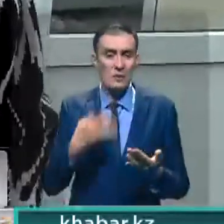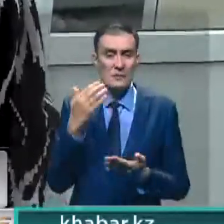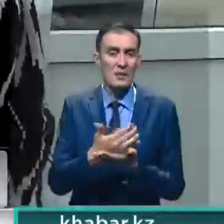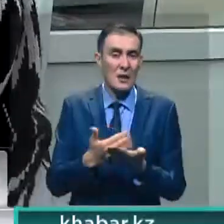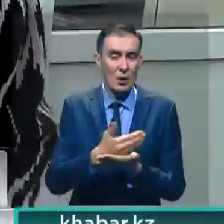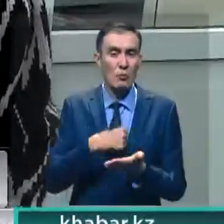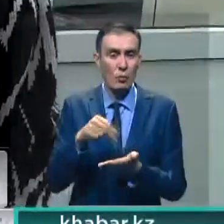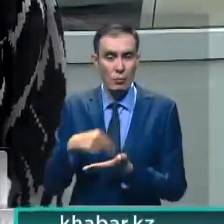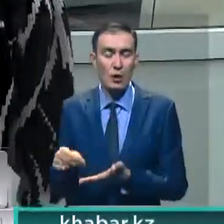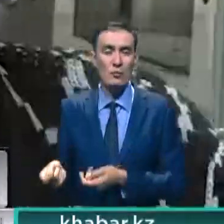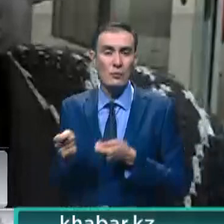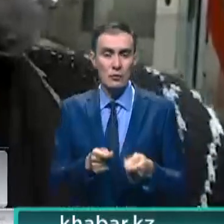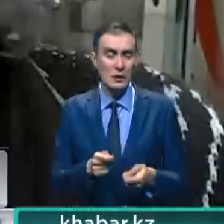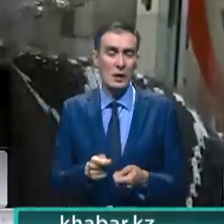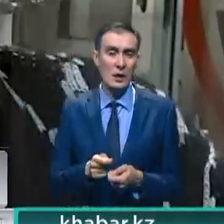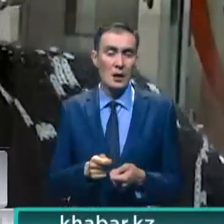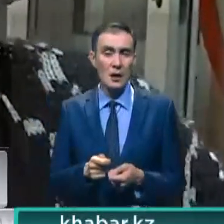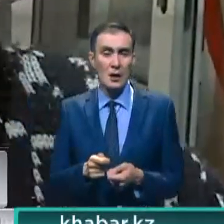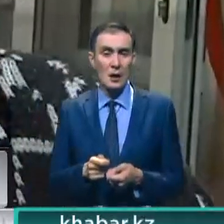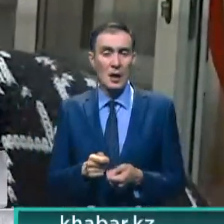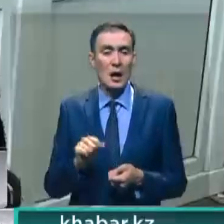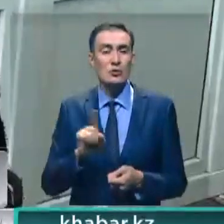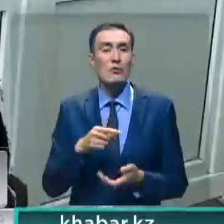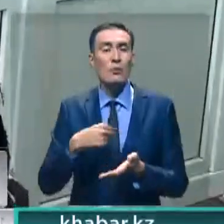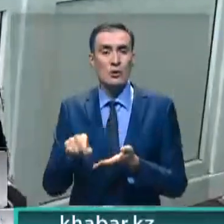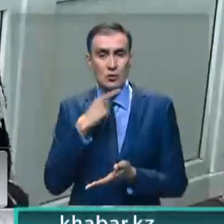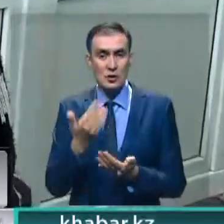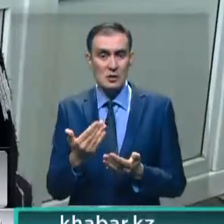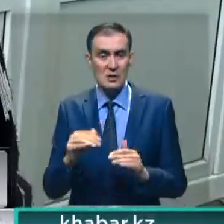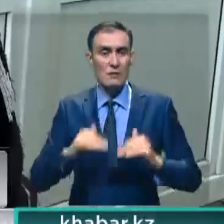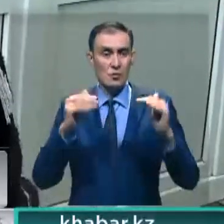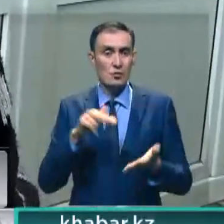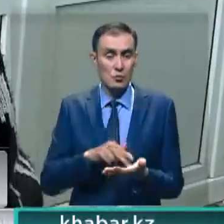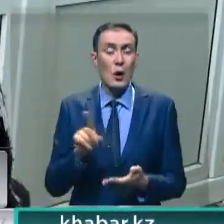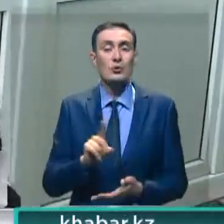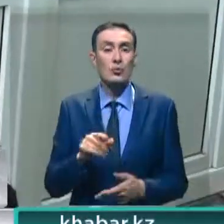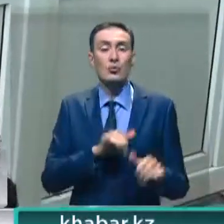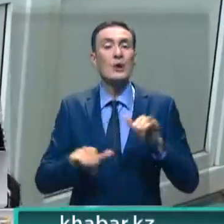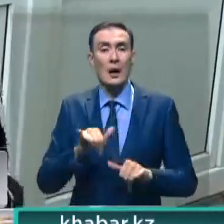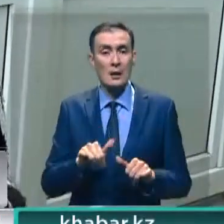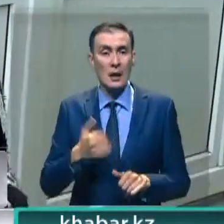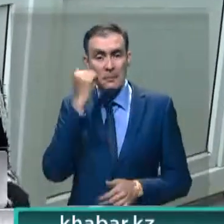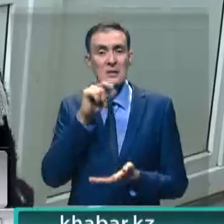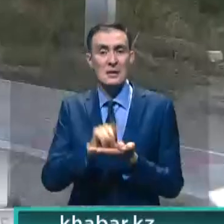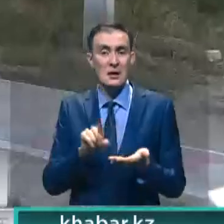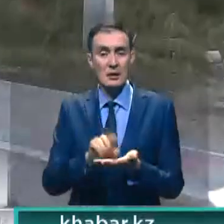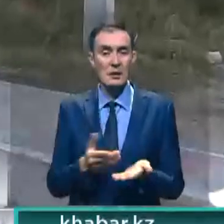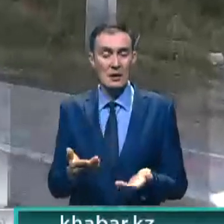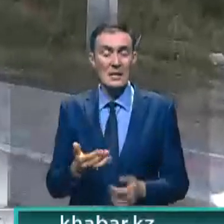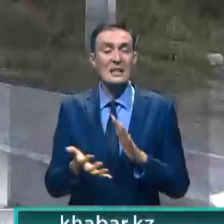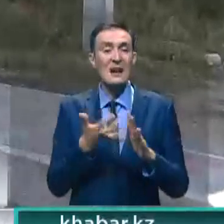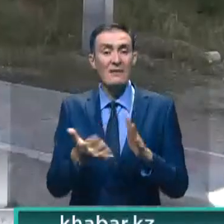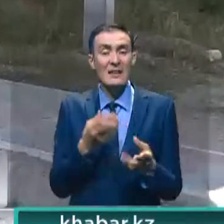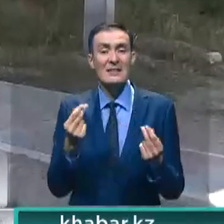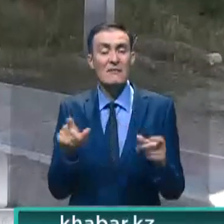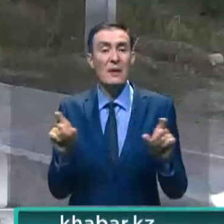сметану покупаю, там привозят колхоз. Почему здесь покупаете, если, как вы говорите, здесь завышенные цены? Ну а куда пойду я, что пенсионер будет заходить там? Из-за нехватки